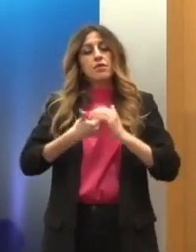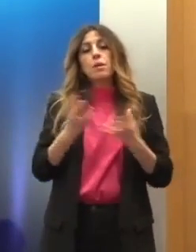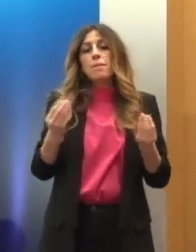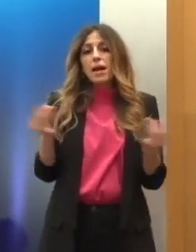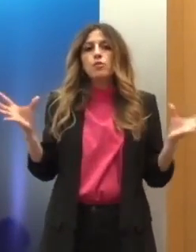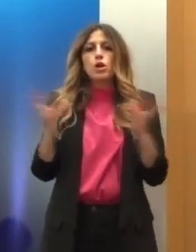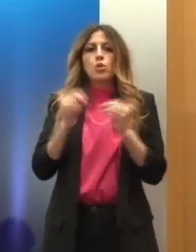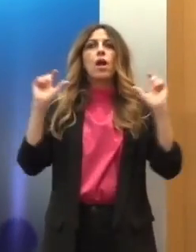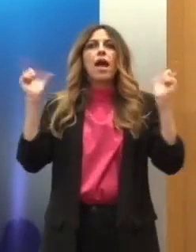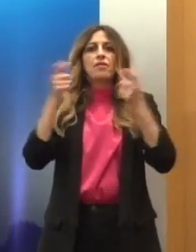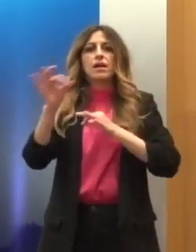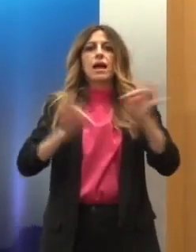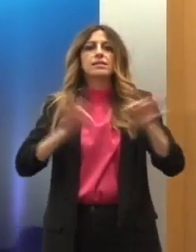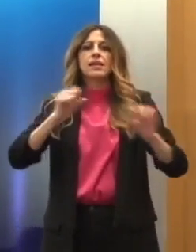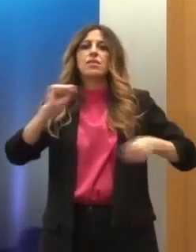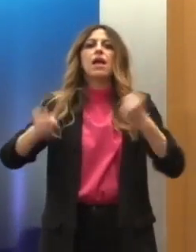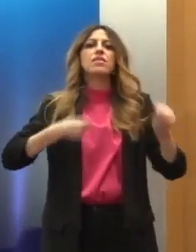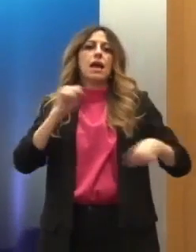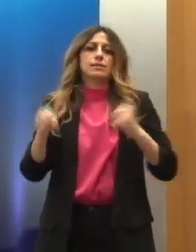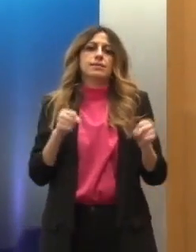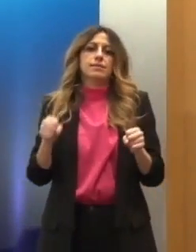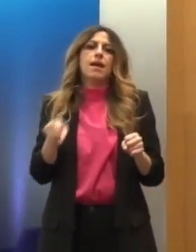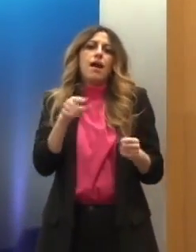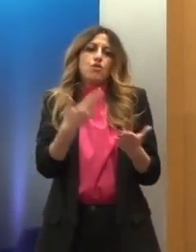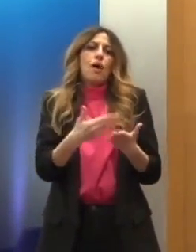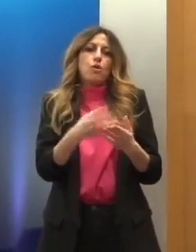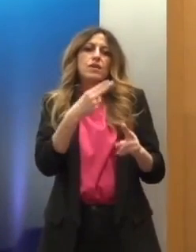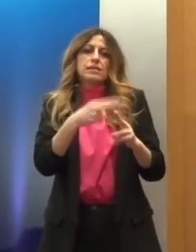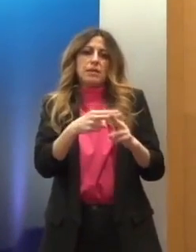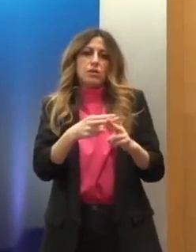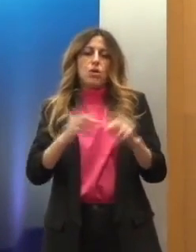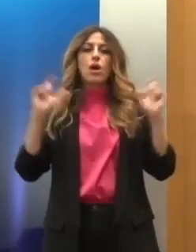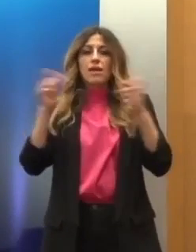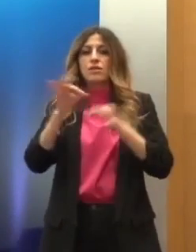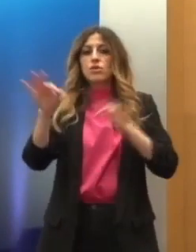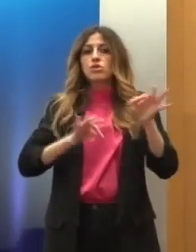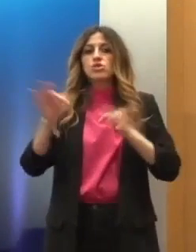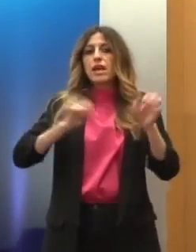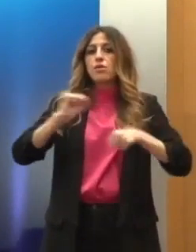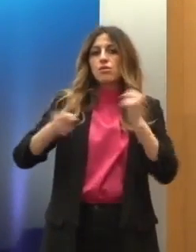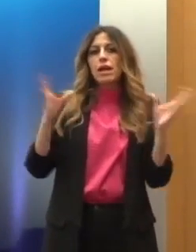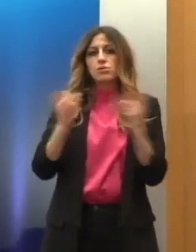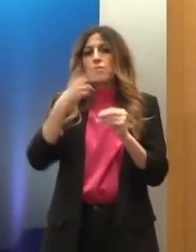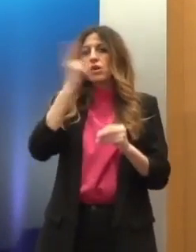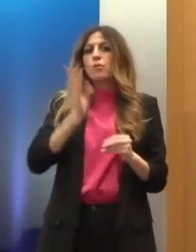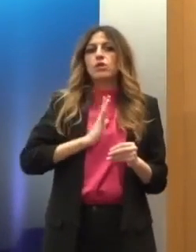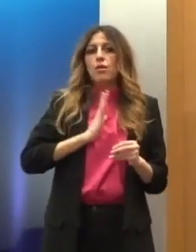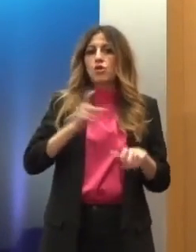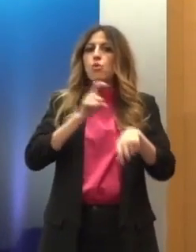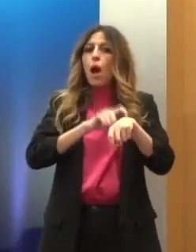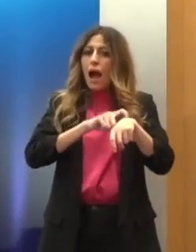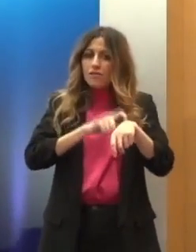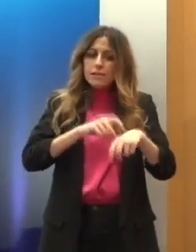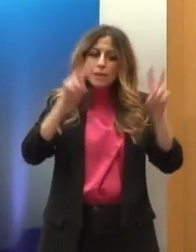δράσης. Γεγονός που καταδεικνύει και τη σημασία τους. Όσον αφορά το Εθνικό Σχέδιο Δράσης για τα Δικαιώματα του Ανθρώπου, είναι υπό επεξεργασία